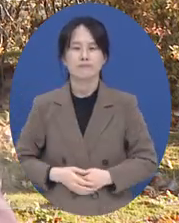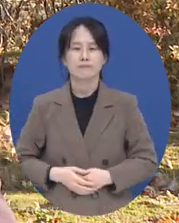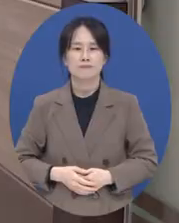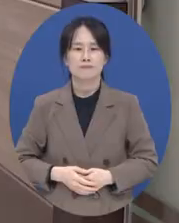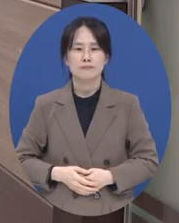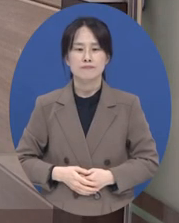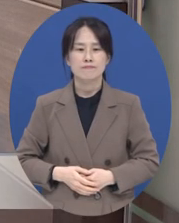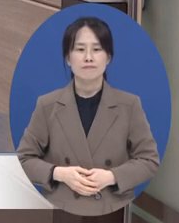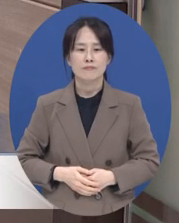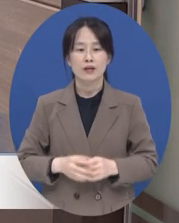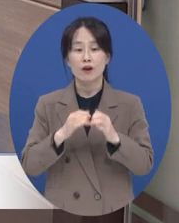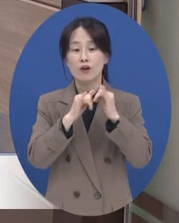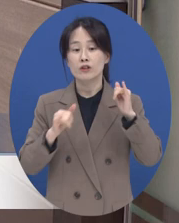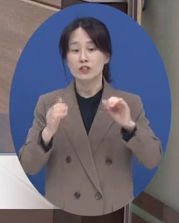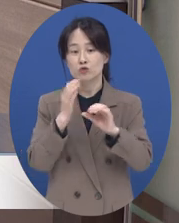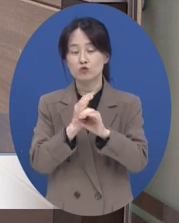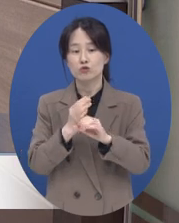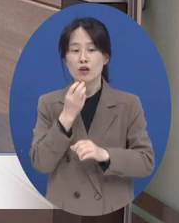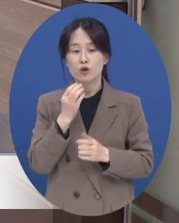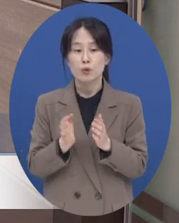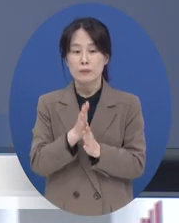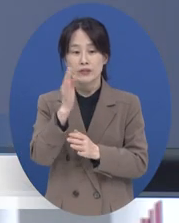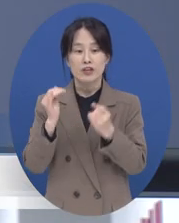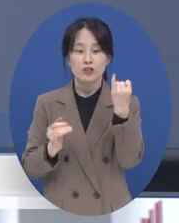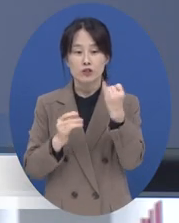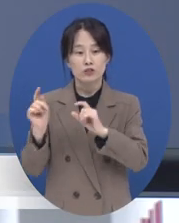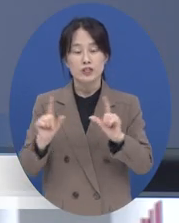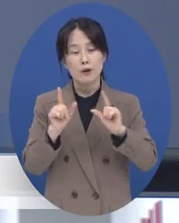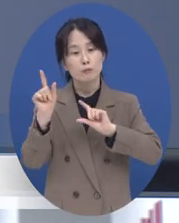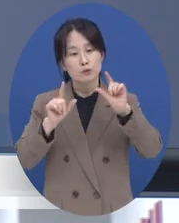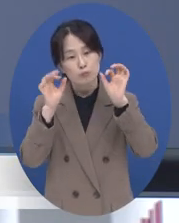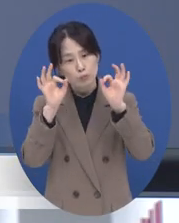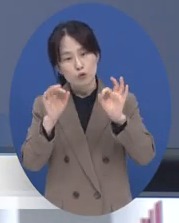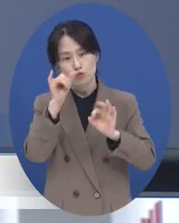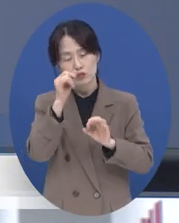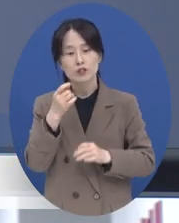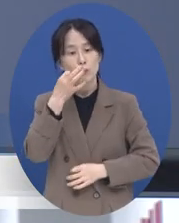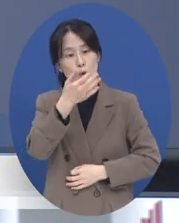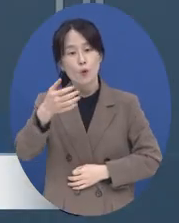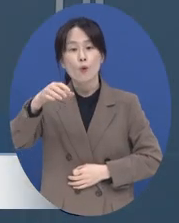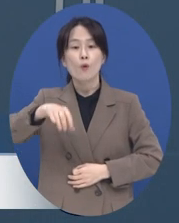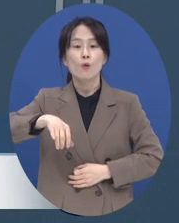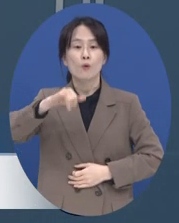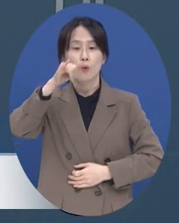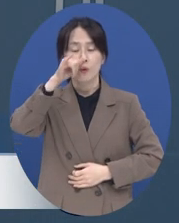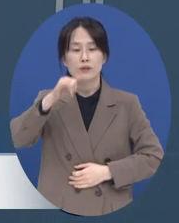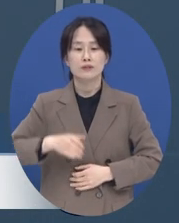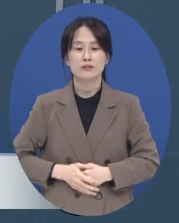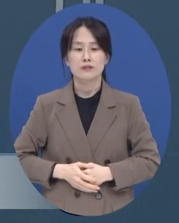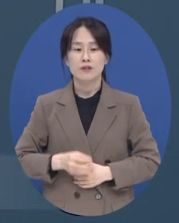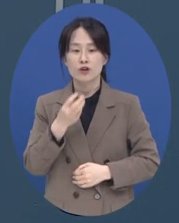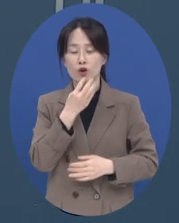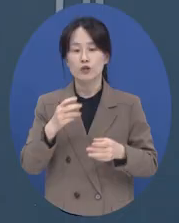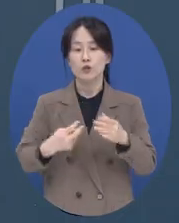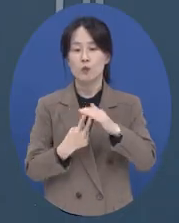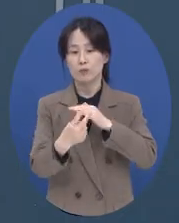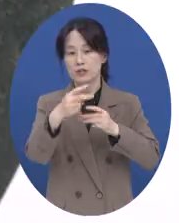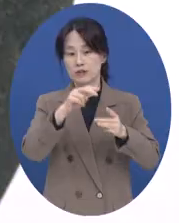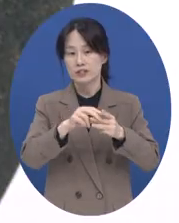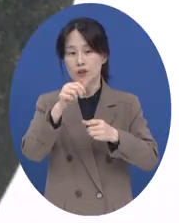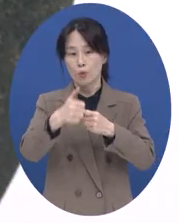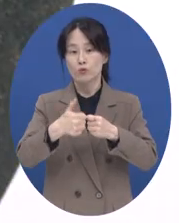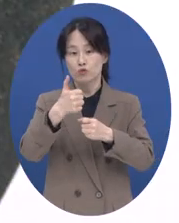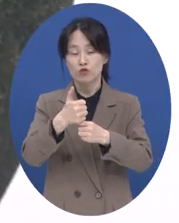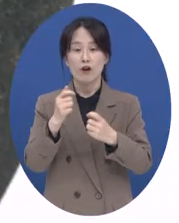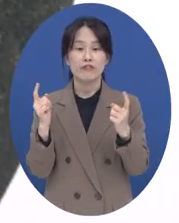바꾸었어요 역사 속에서 경도를 빛낸 여성들의 삶을 들여다 볼 수 있는 전시가 열리고 있습니다 경우도 여성 피전 센터가 설립